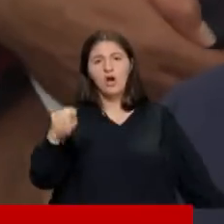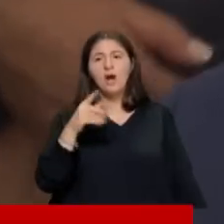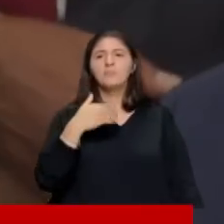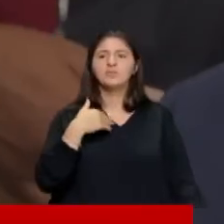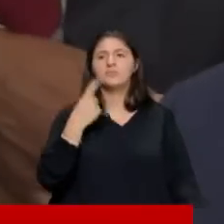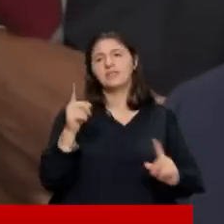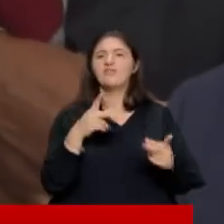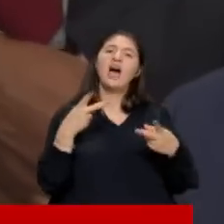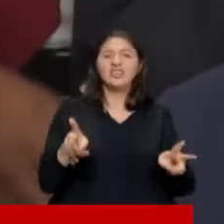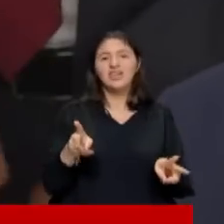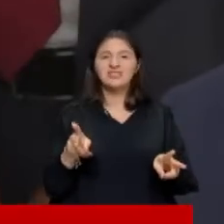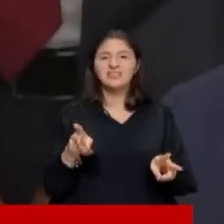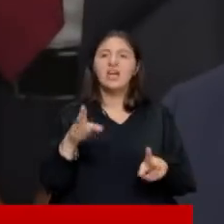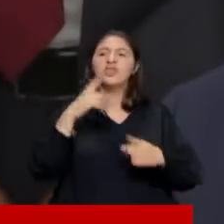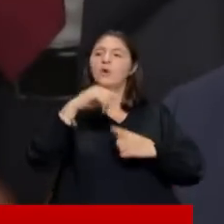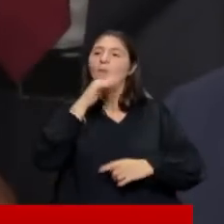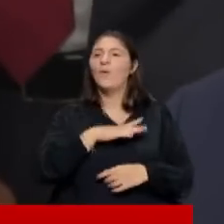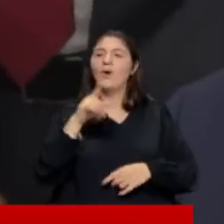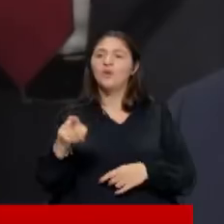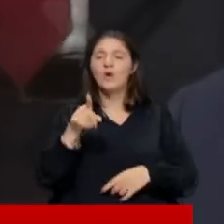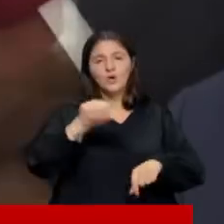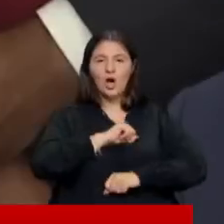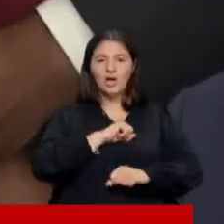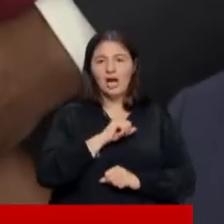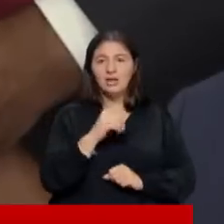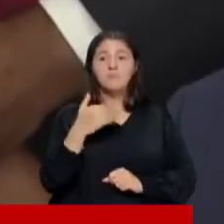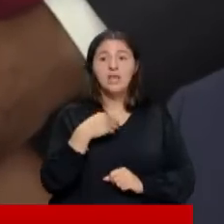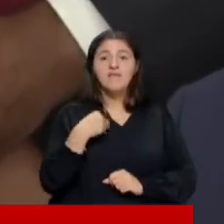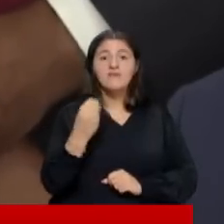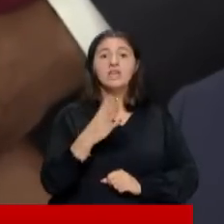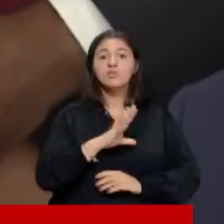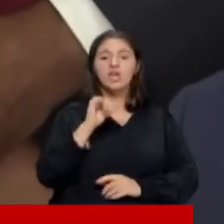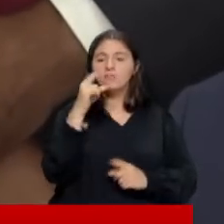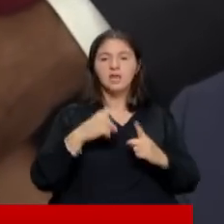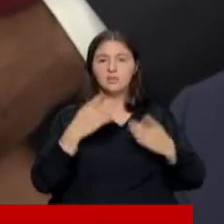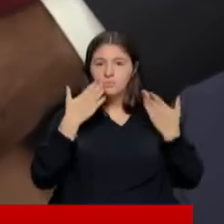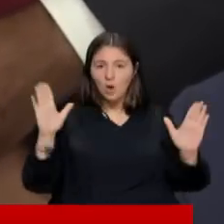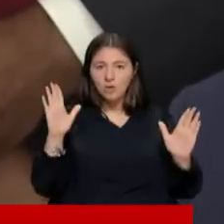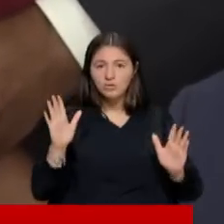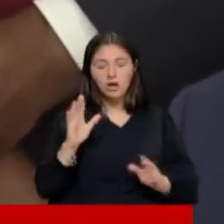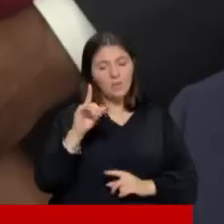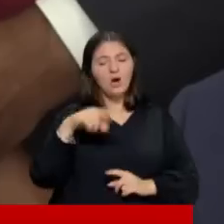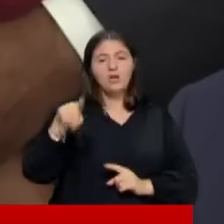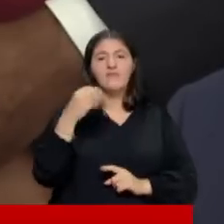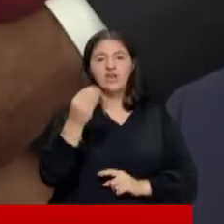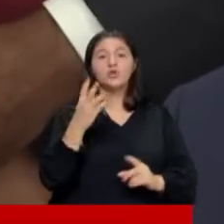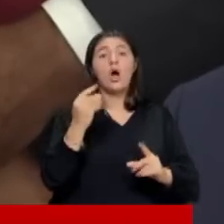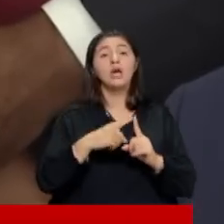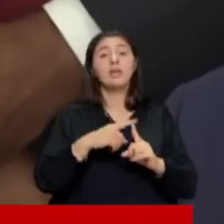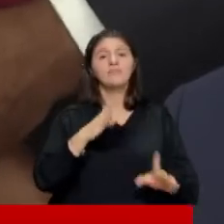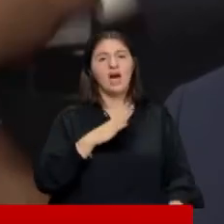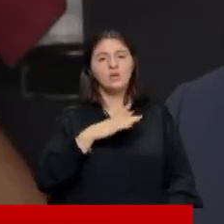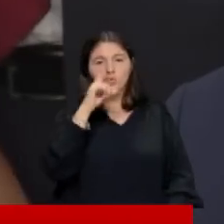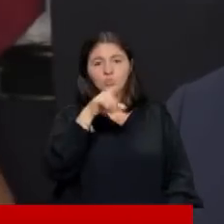biz bir dava açarız Kemal Kılıçdaroğlu korkar benim verilmeyecek hiçbir hesabım yoktur Ama onların verilecek çok